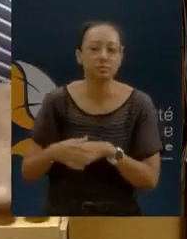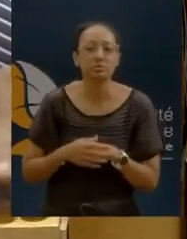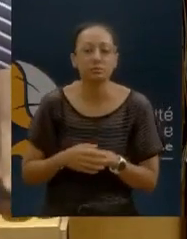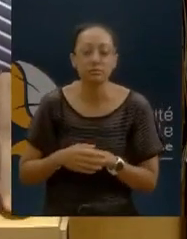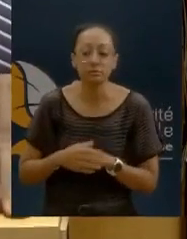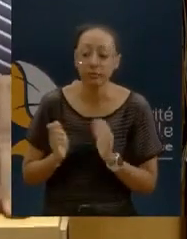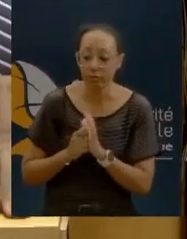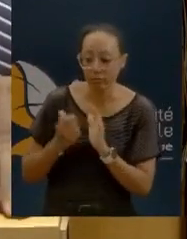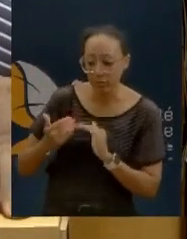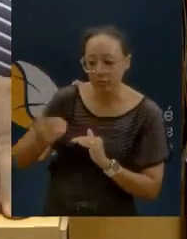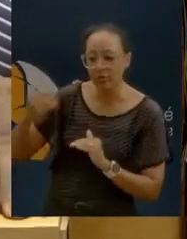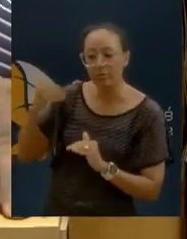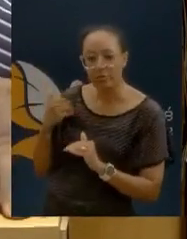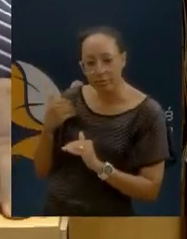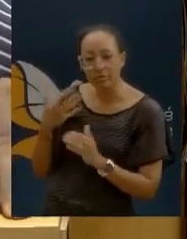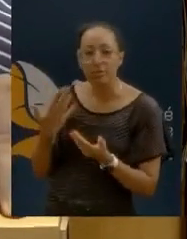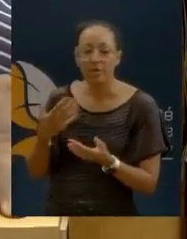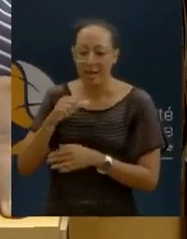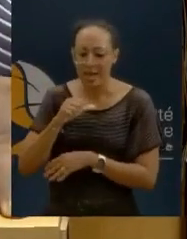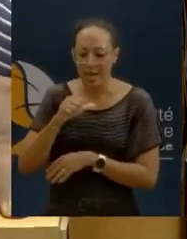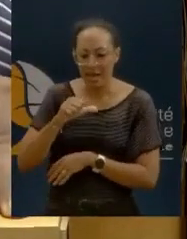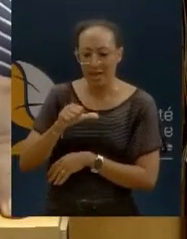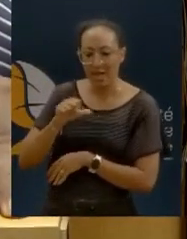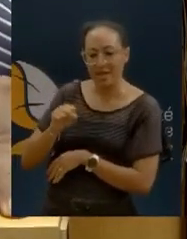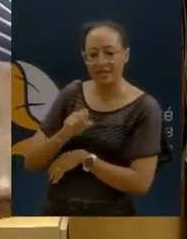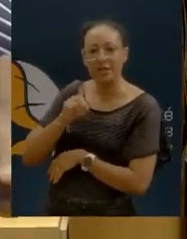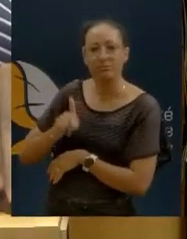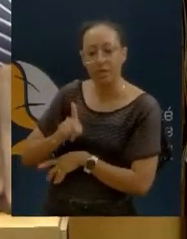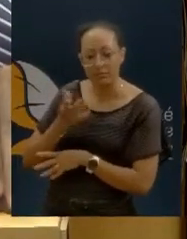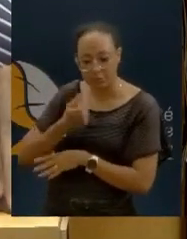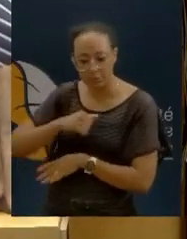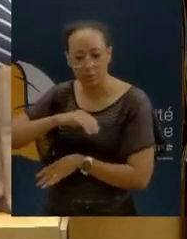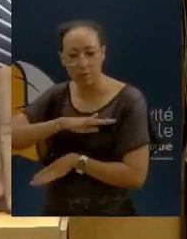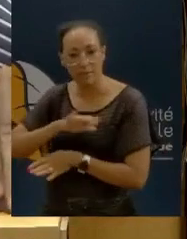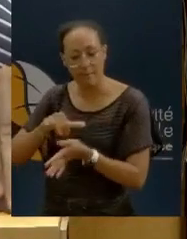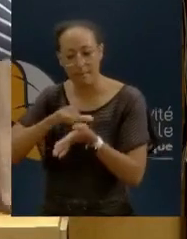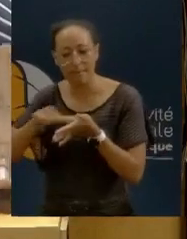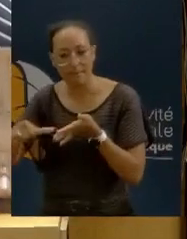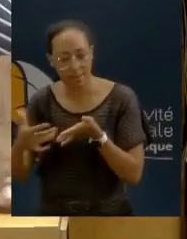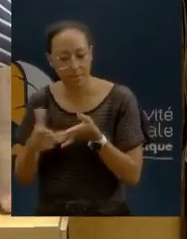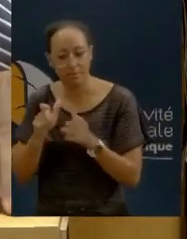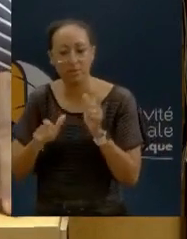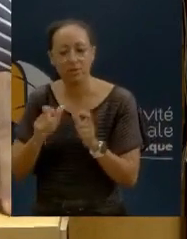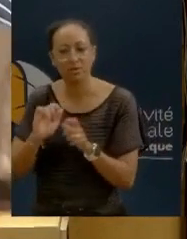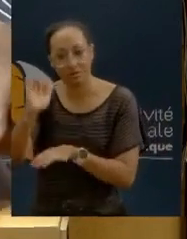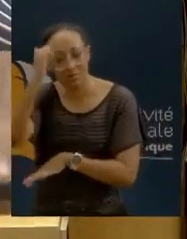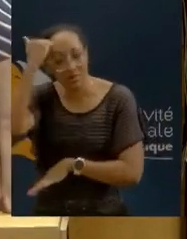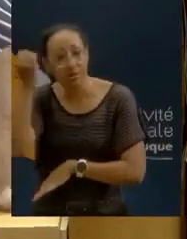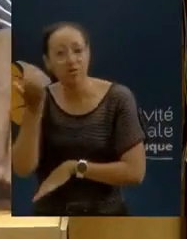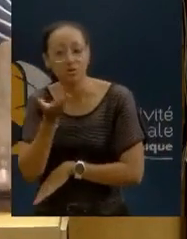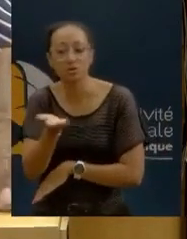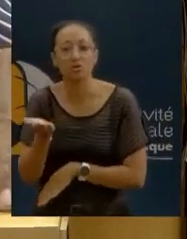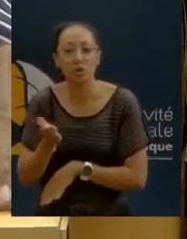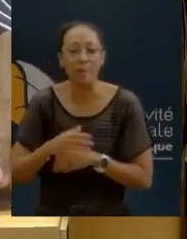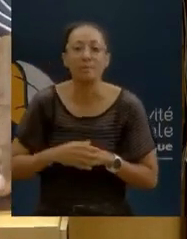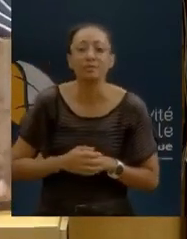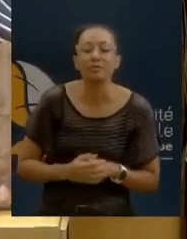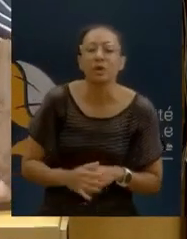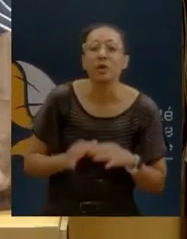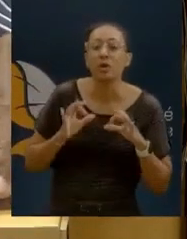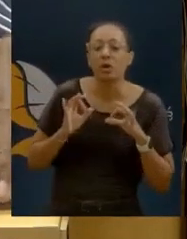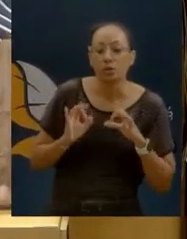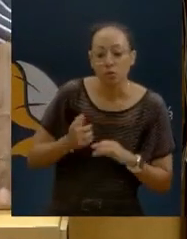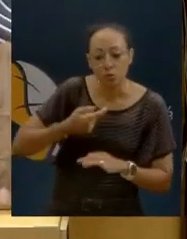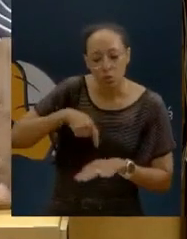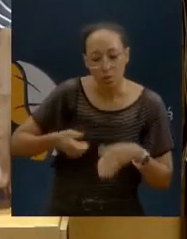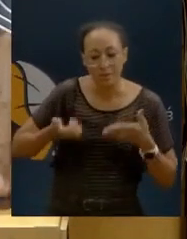appelait l'ASP qui était chargée de verser les rémunérations aux stagiaires. Dès lors que nous avions décidé que tous les stagiaires